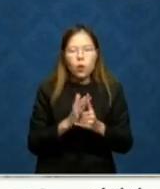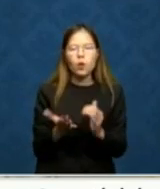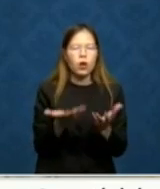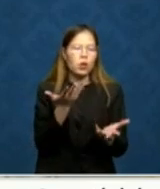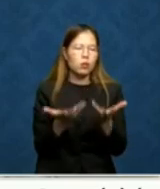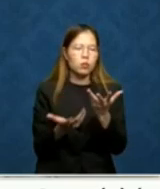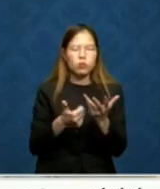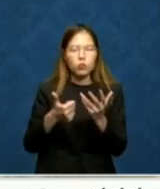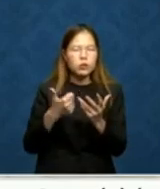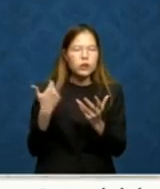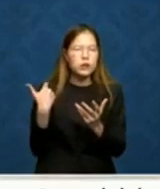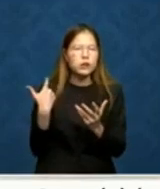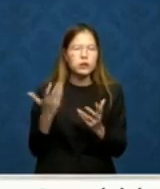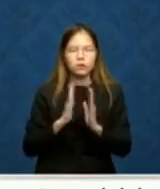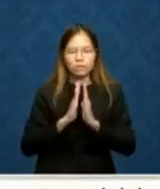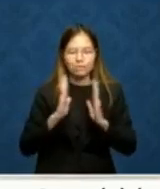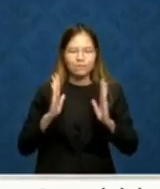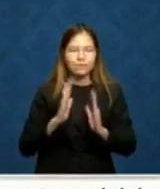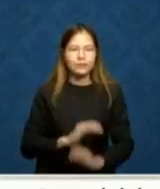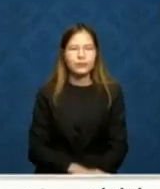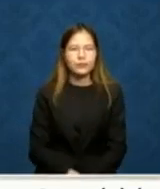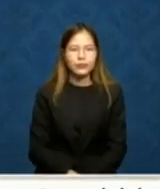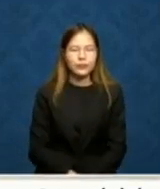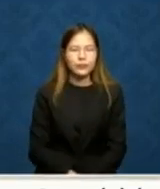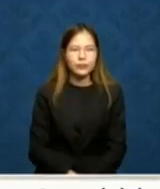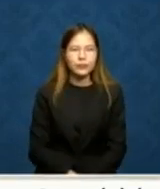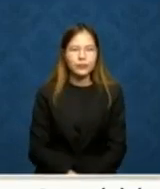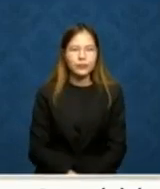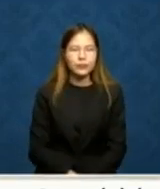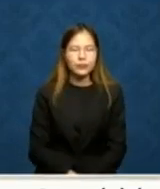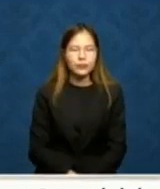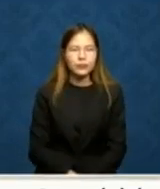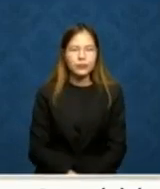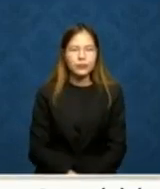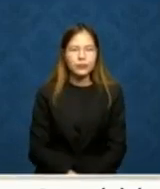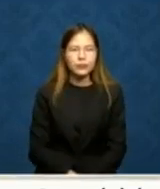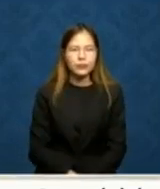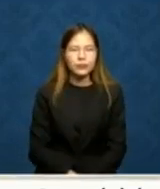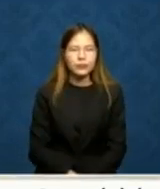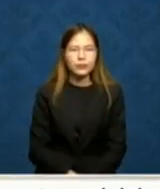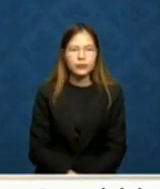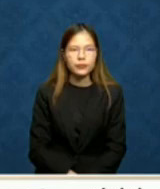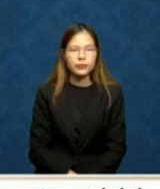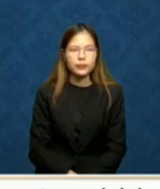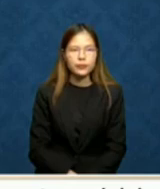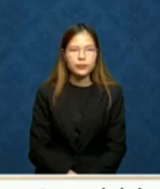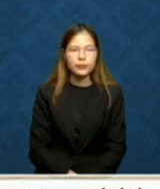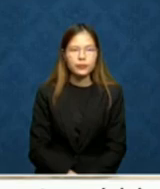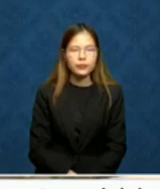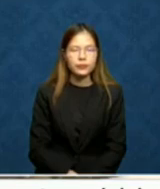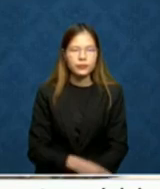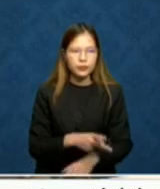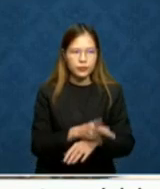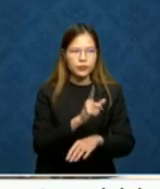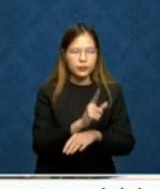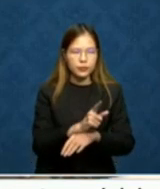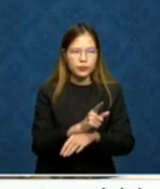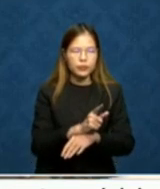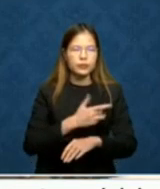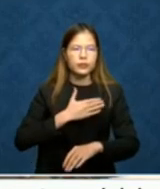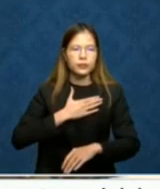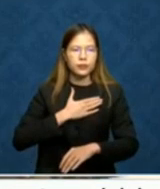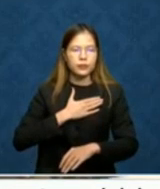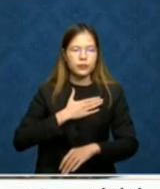บคุณมากค่ะ ครับขอบคุณครับต่อไปท่านพกามาศเจริญพันธ์เชิญครับ กราบเรียนท่านประธานสภาที่เคาร